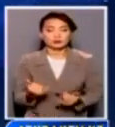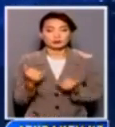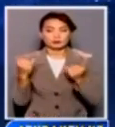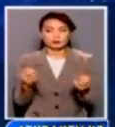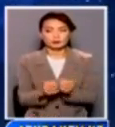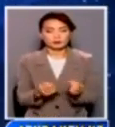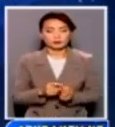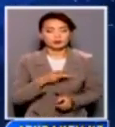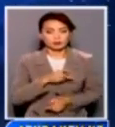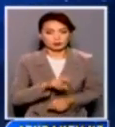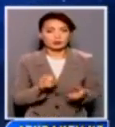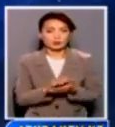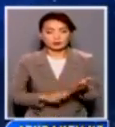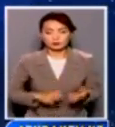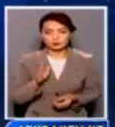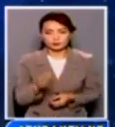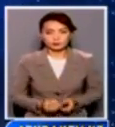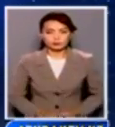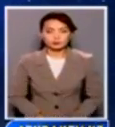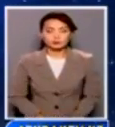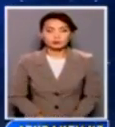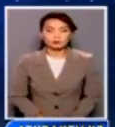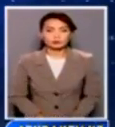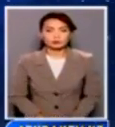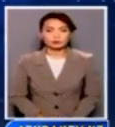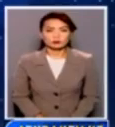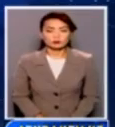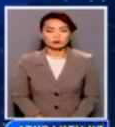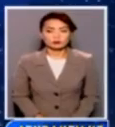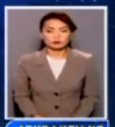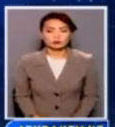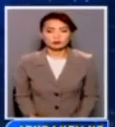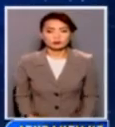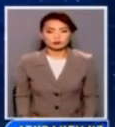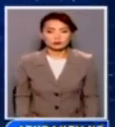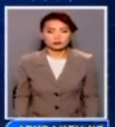ол дүниеден өткесінде жалғасты. Салтанат Мұратқызы, Атырау телеарнасы.